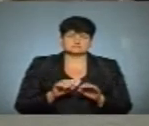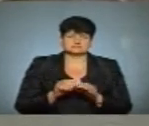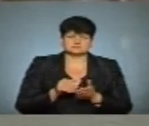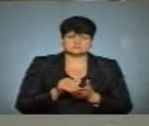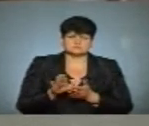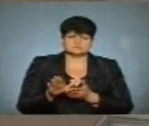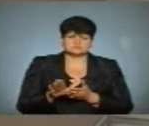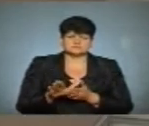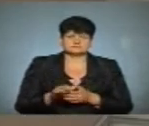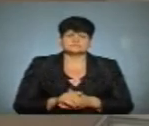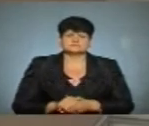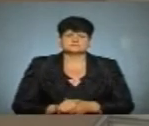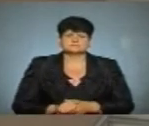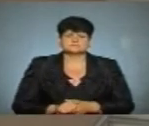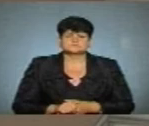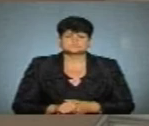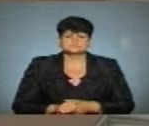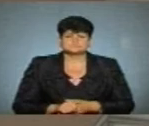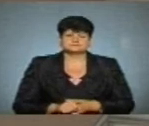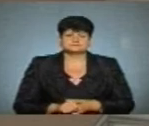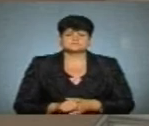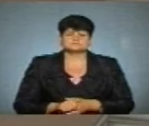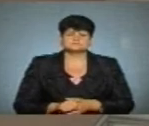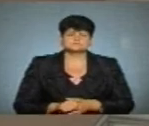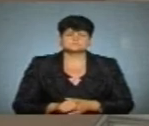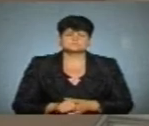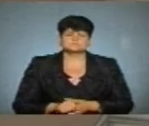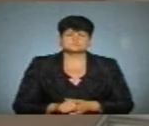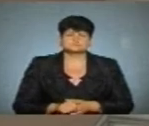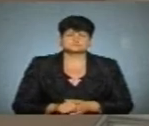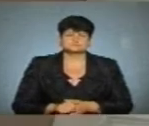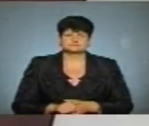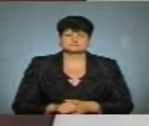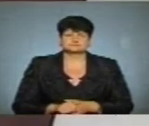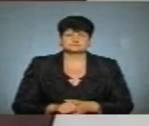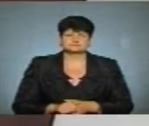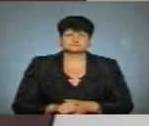відмовилися. Любов Гадомська, Василь Панчук. Новини на Суспільному. Тернопіль.